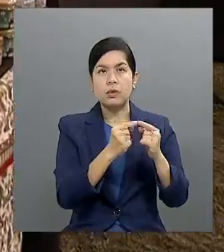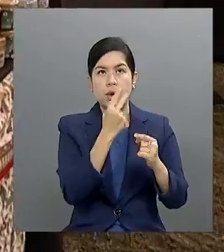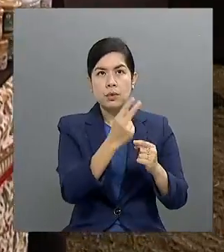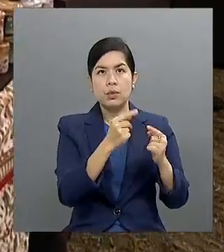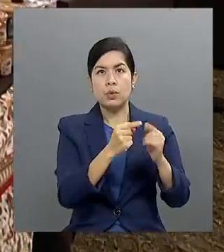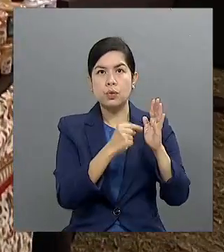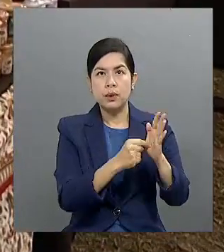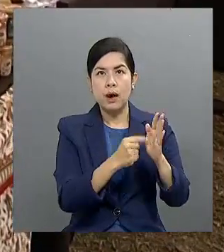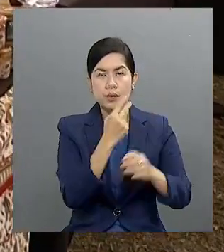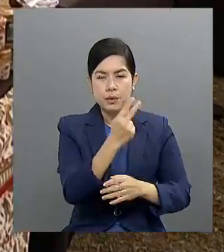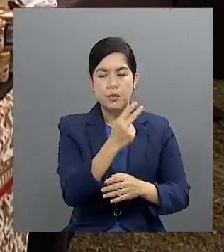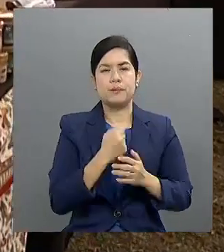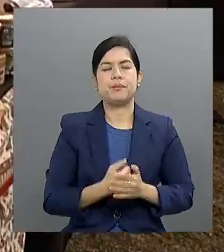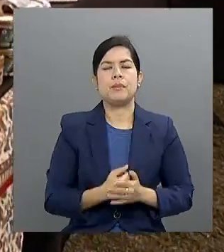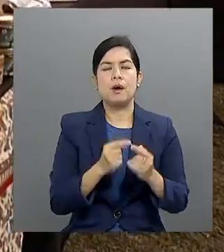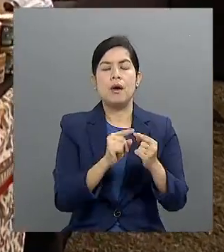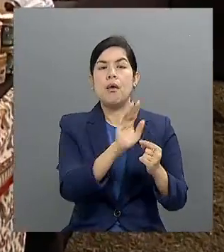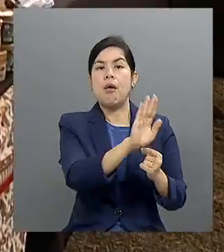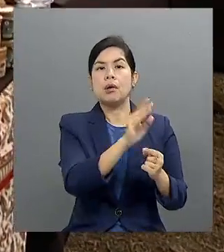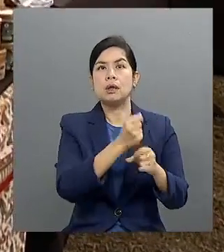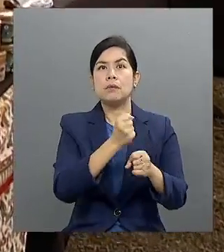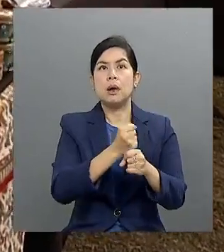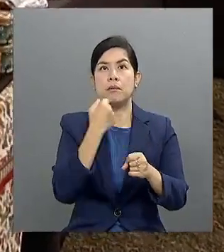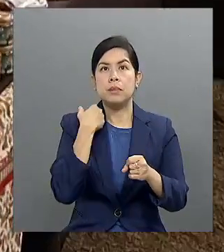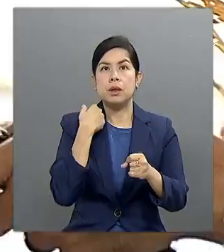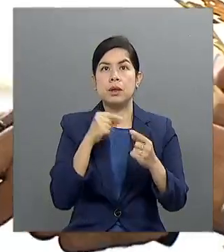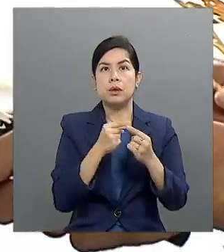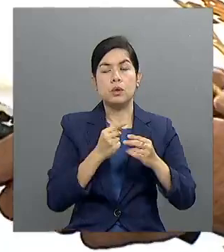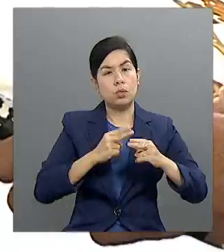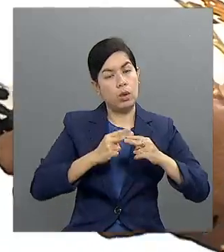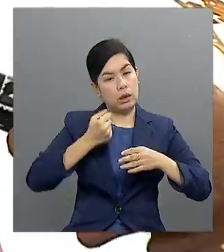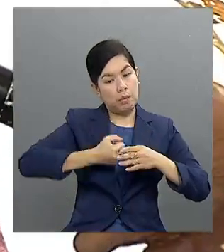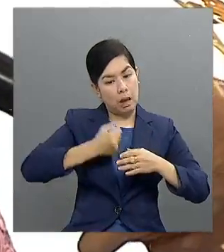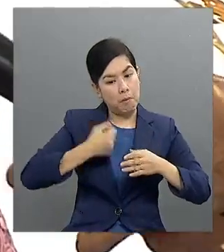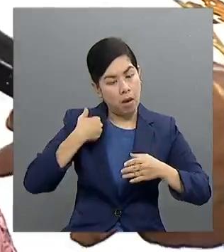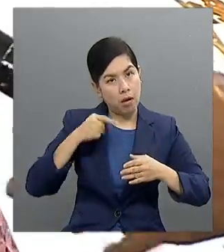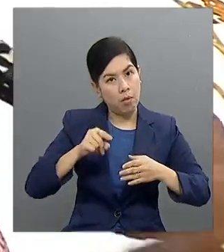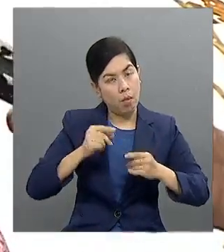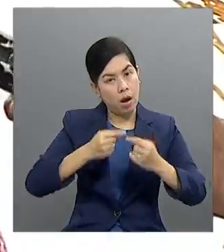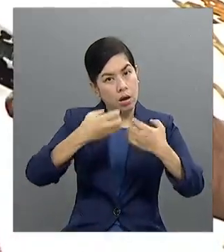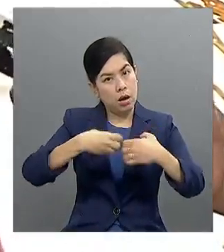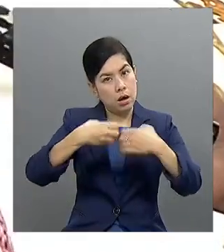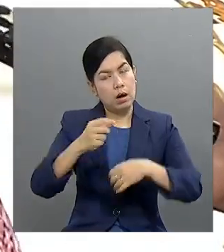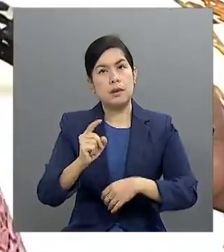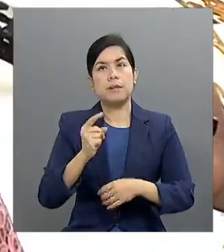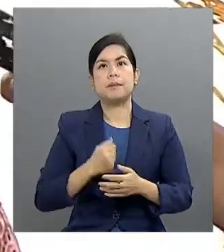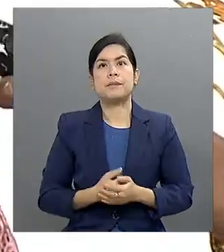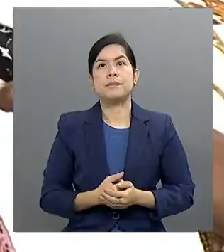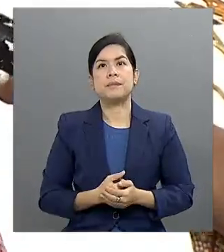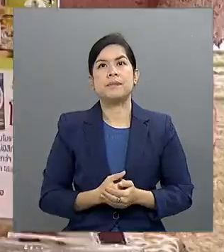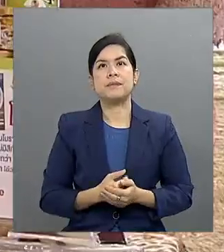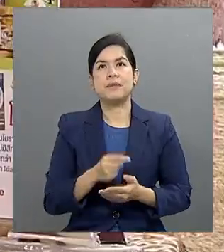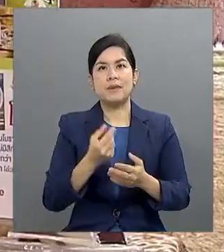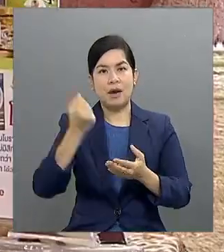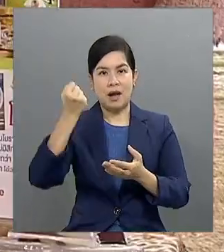ทุกกระปุกเนี่ยใช้มือตำหมดเลยไหมพี่อัม เราก็ ใช้สากไหม ใช้สากตำค่ะใช้สากตำนะคะ